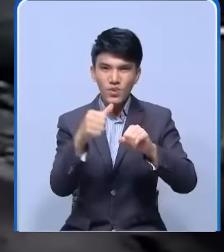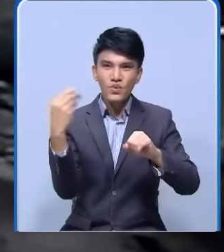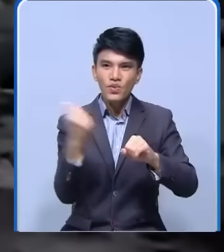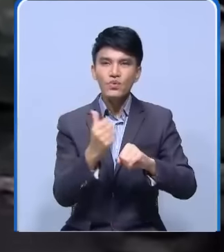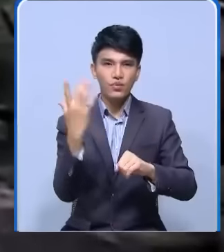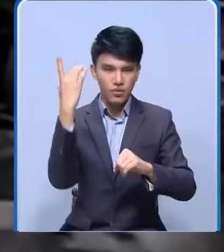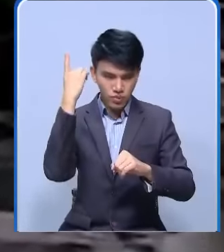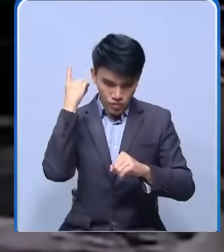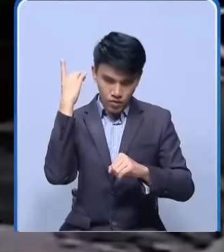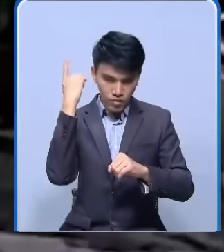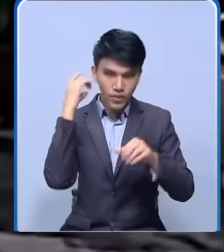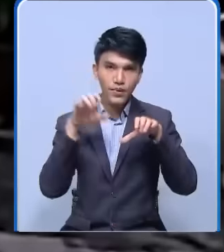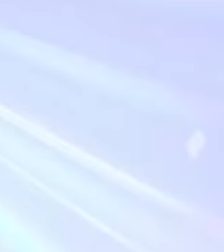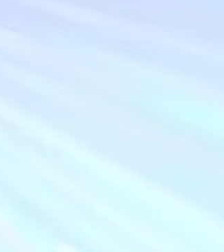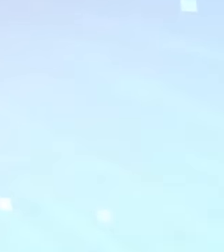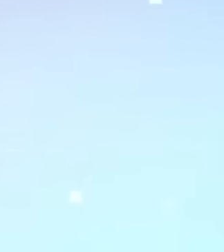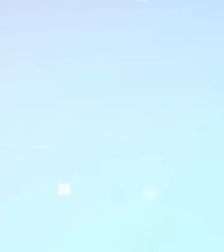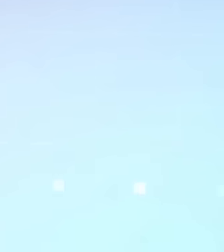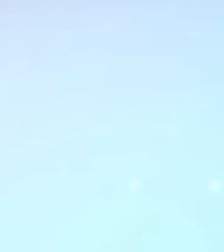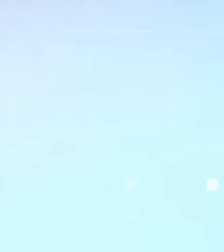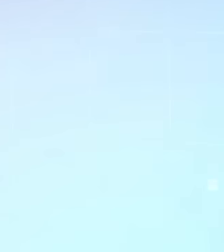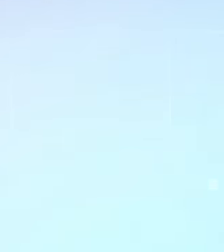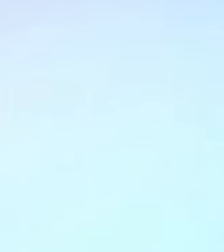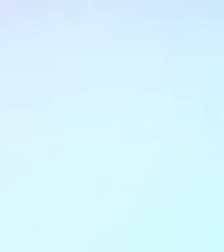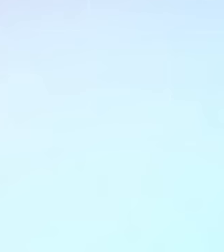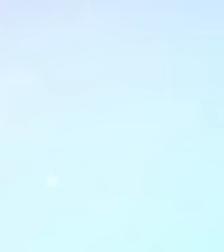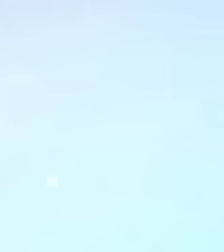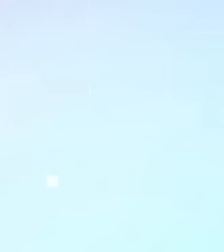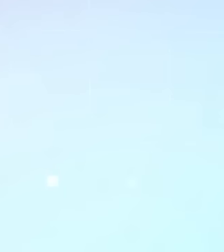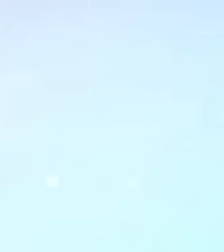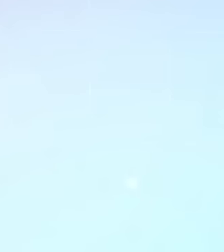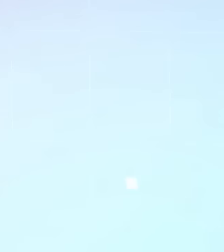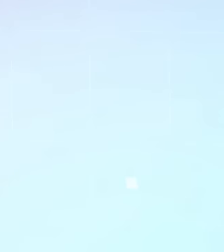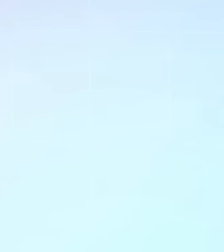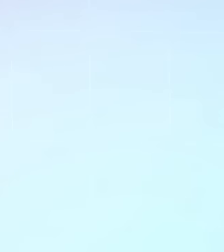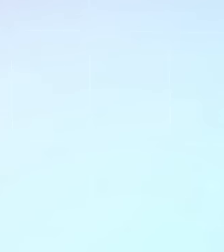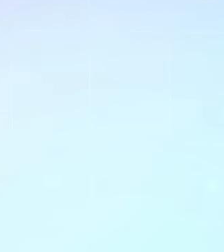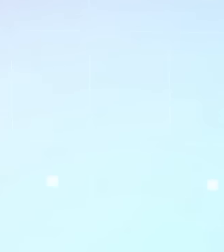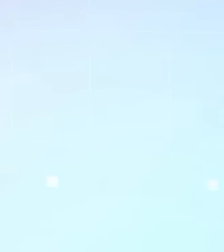เมื่อวานนี้เองจับตัวได้แล้วนะคะ